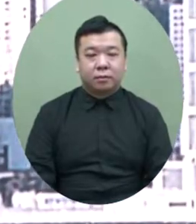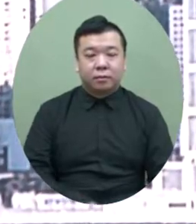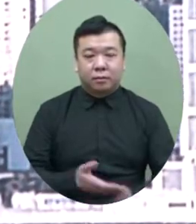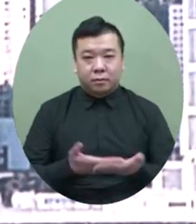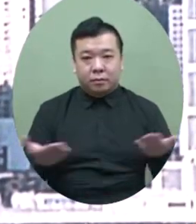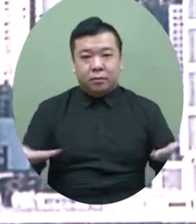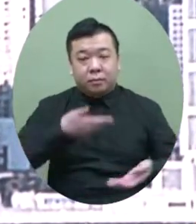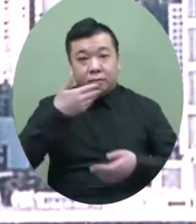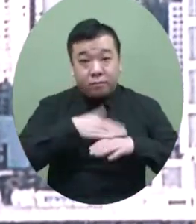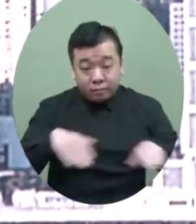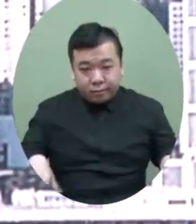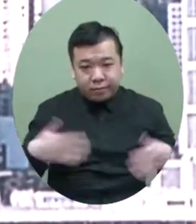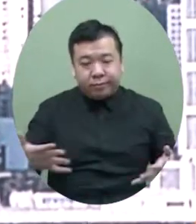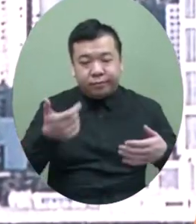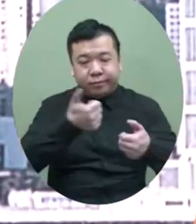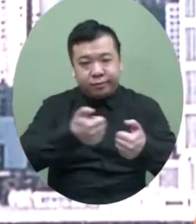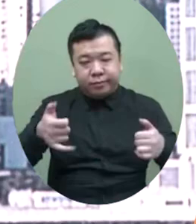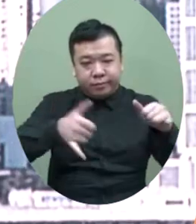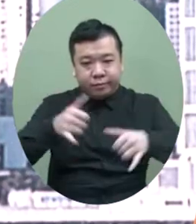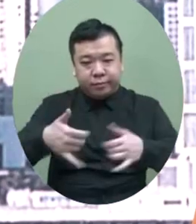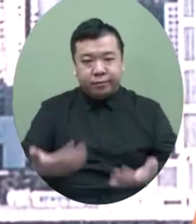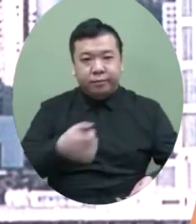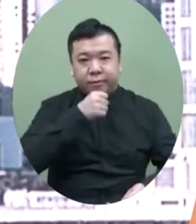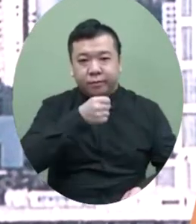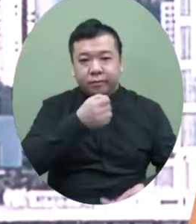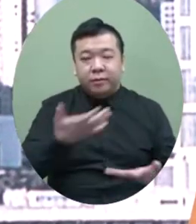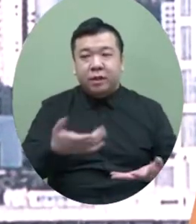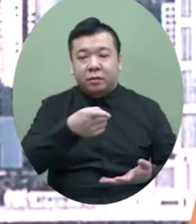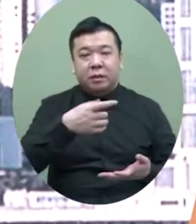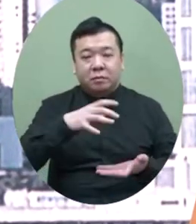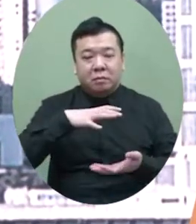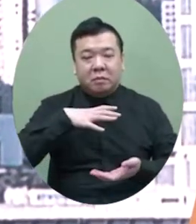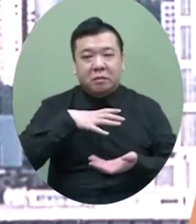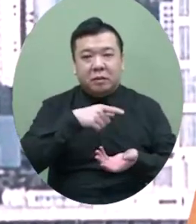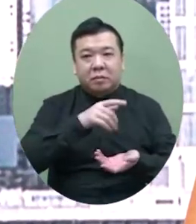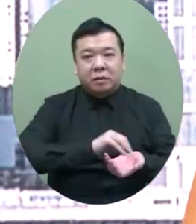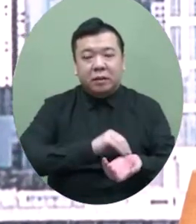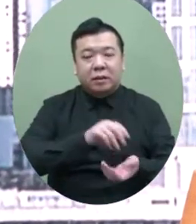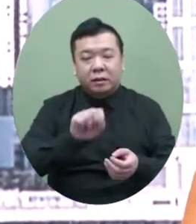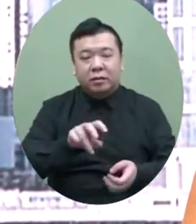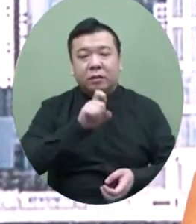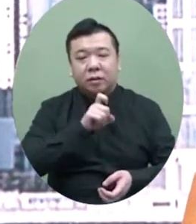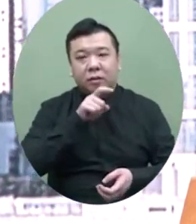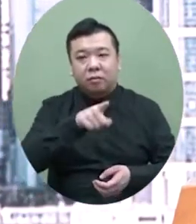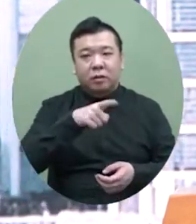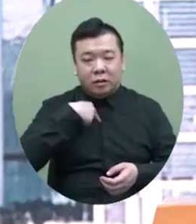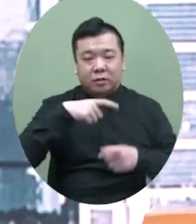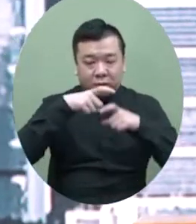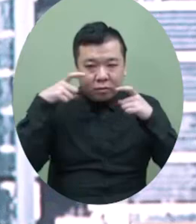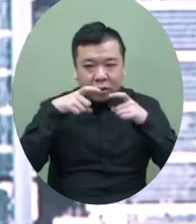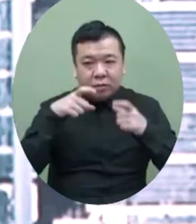各位傳媒朋友早晨，多謝大家今朝嚟呢個記者會。疫情關係咧，請大家喺記者會入邊咧時刻佩戴口罩同埋保持社交距